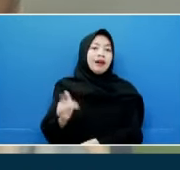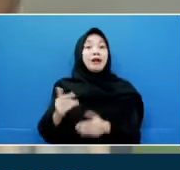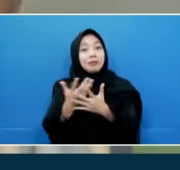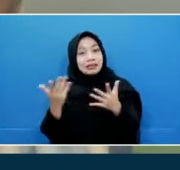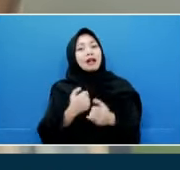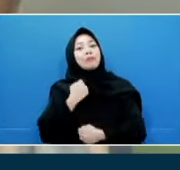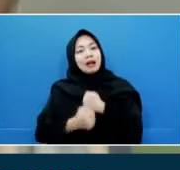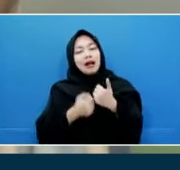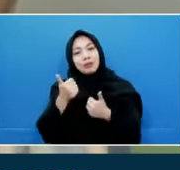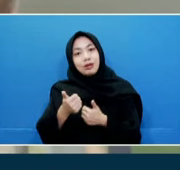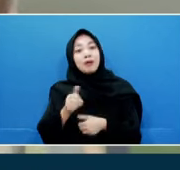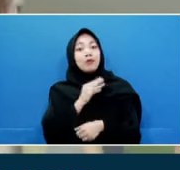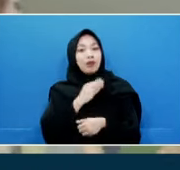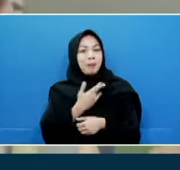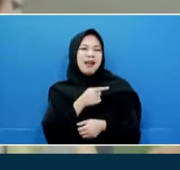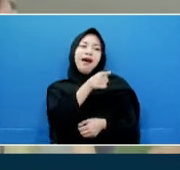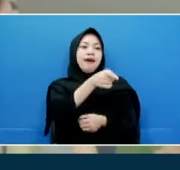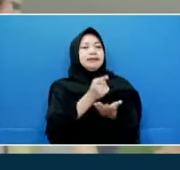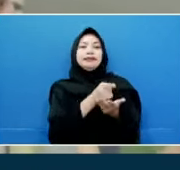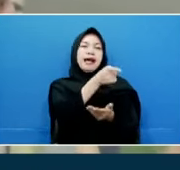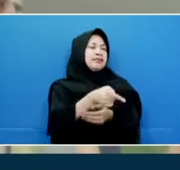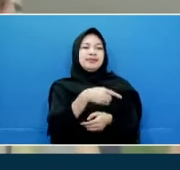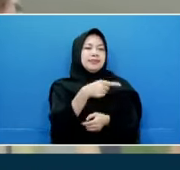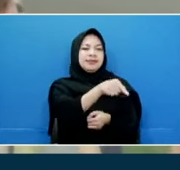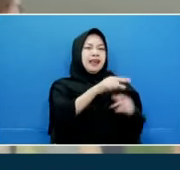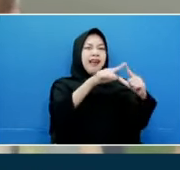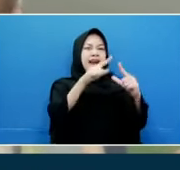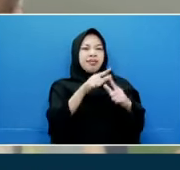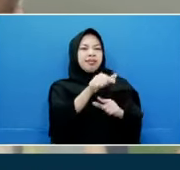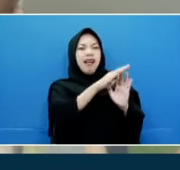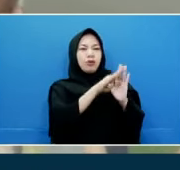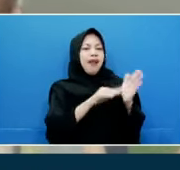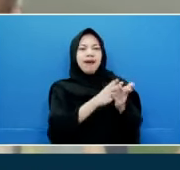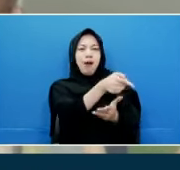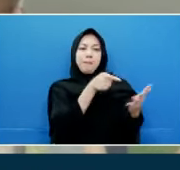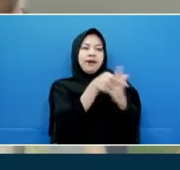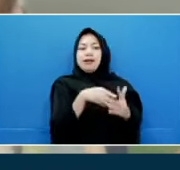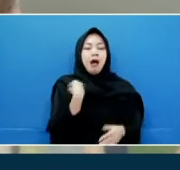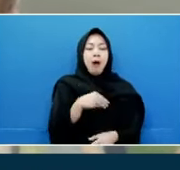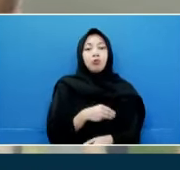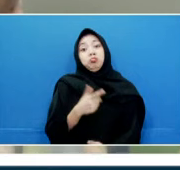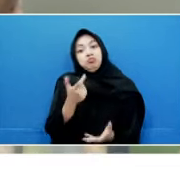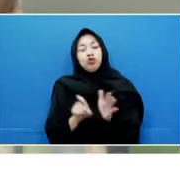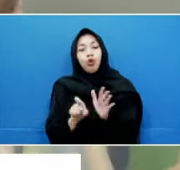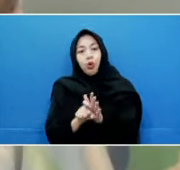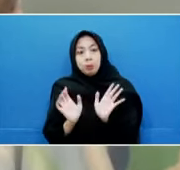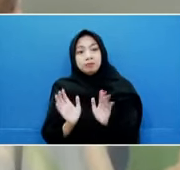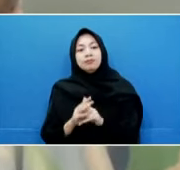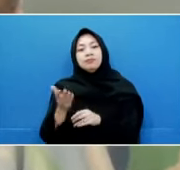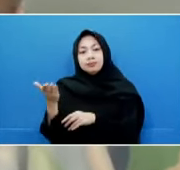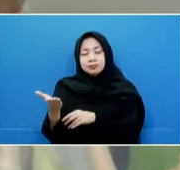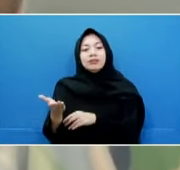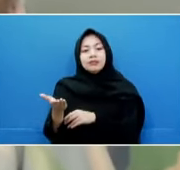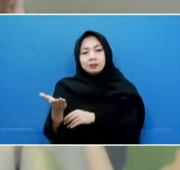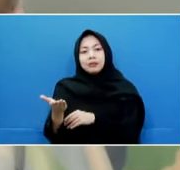setidaknya B S terit denganemakan ap yang tidak sesuai dengan aturan Terima kasih koordinator nasional jaringan pendidikan